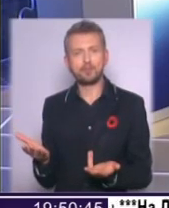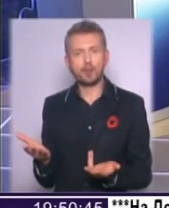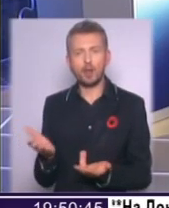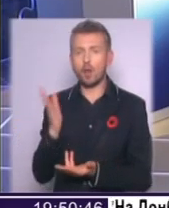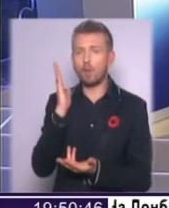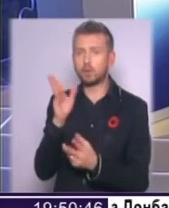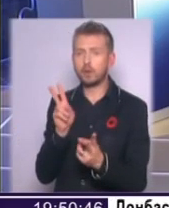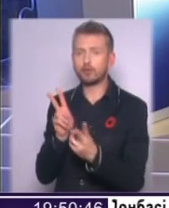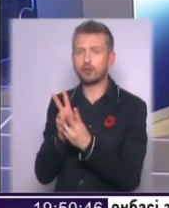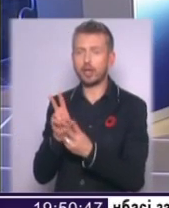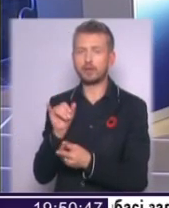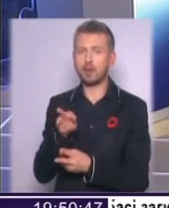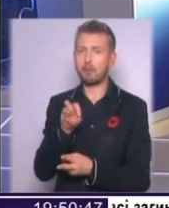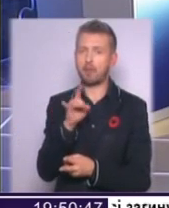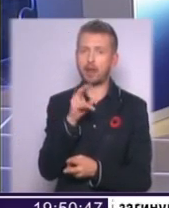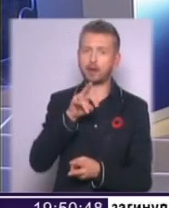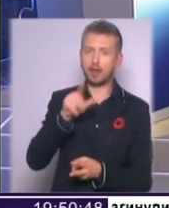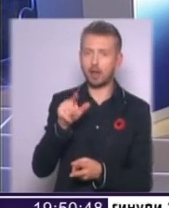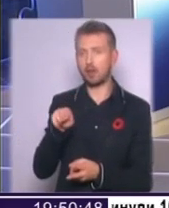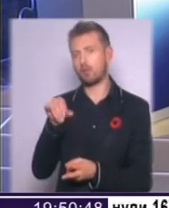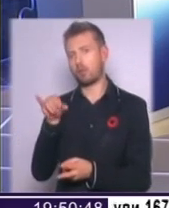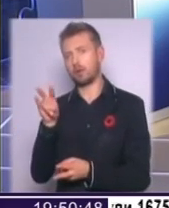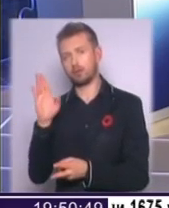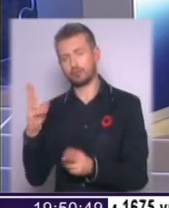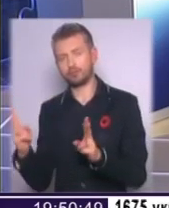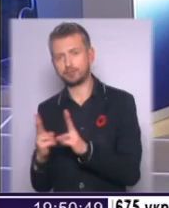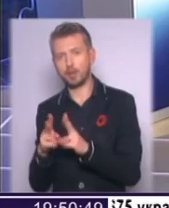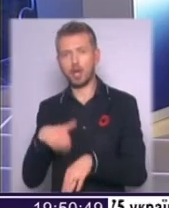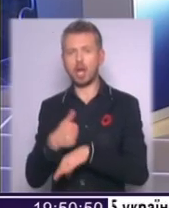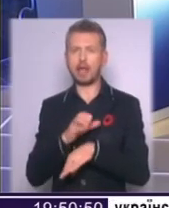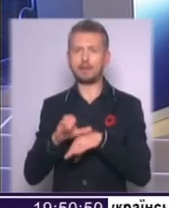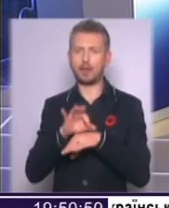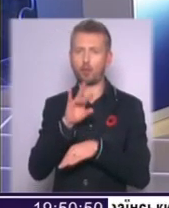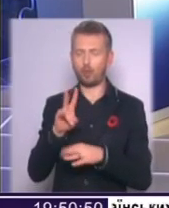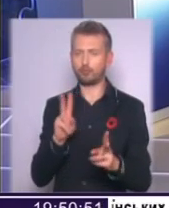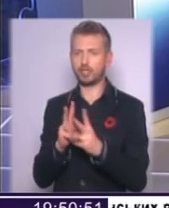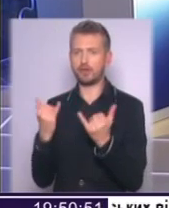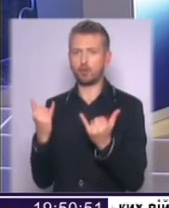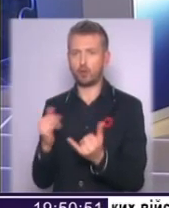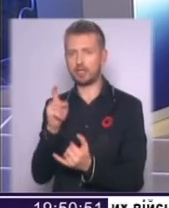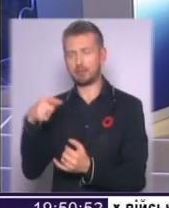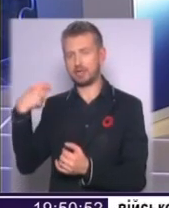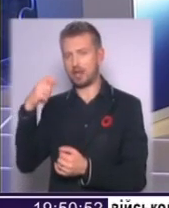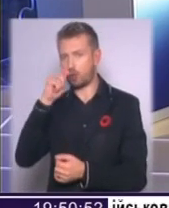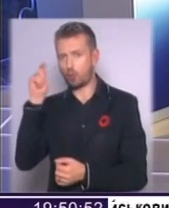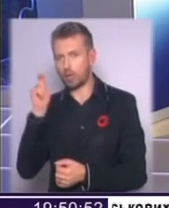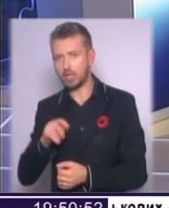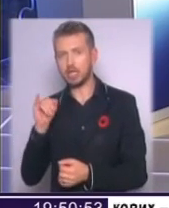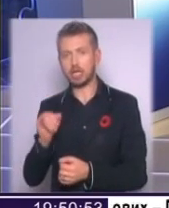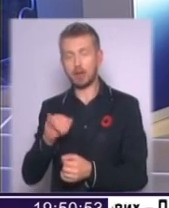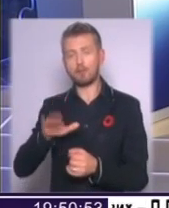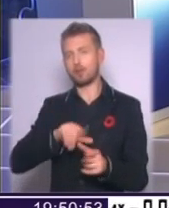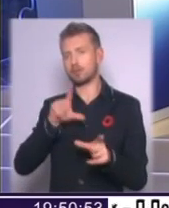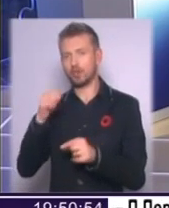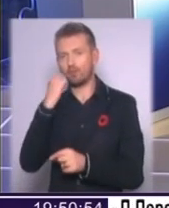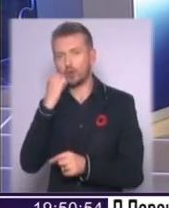Буде зустрічатися і Меркель з Путіним, і генсек ООН зустрічався сьогодні з президентом України і далі поїде до